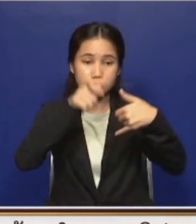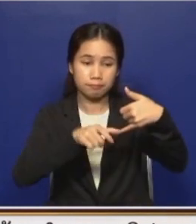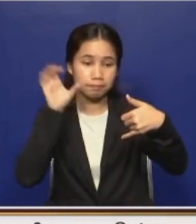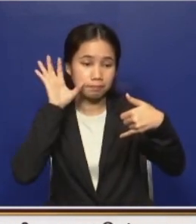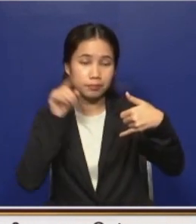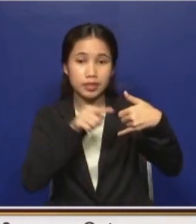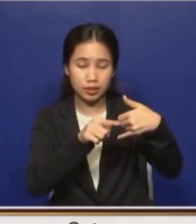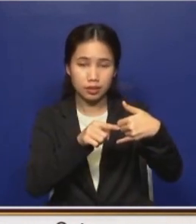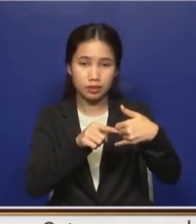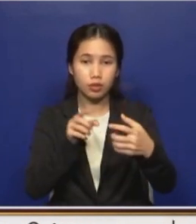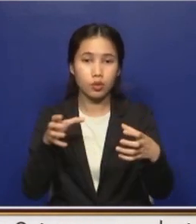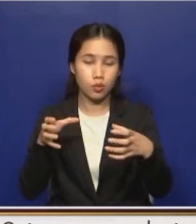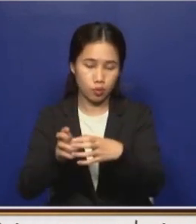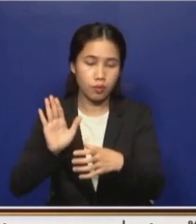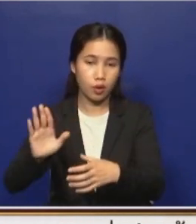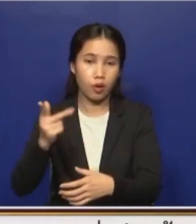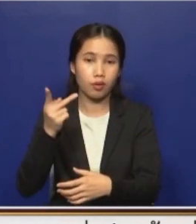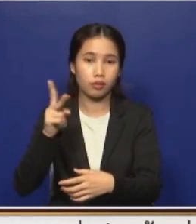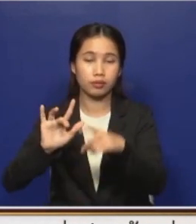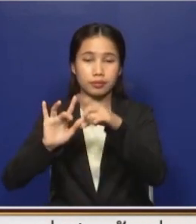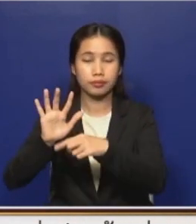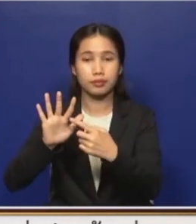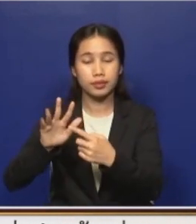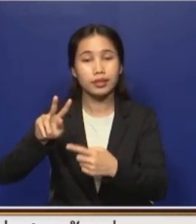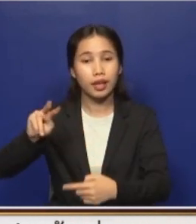งบ63ฮะ 3.2 ล้านล้านฮะ